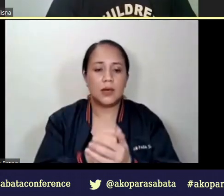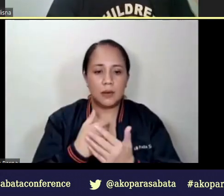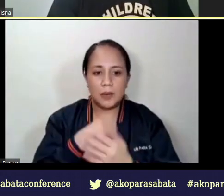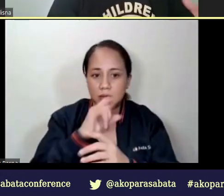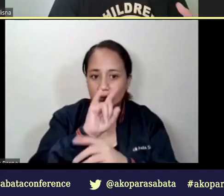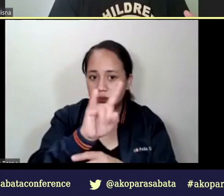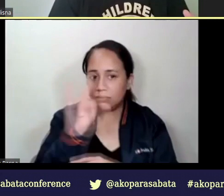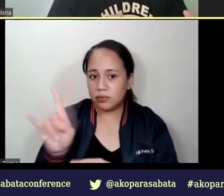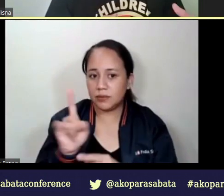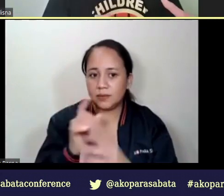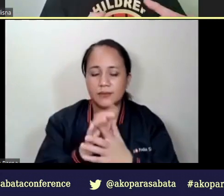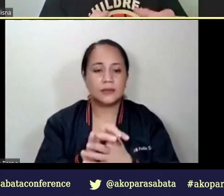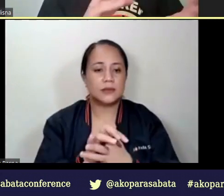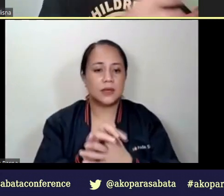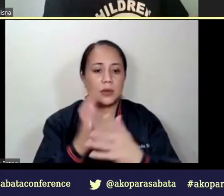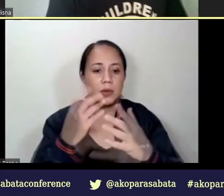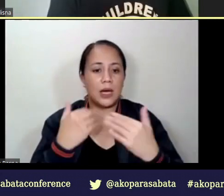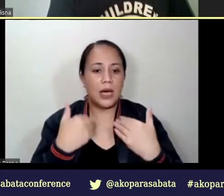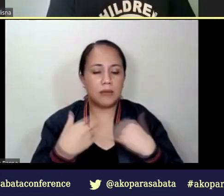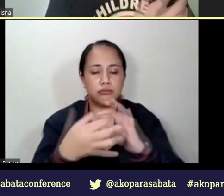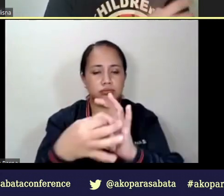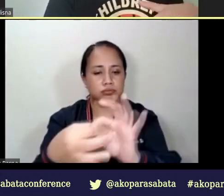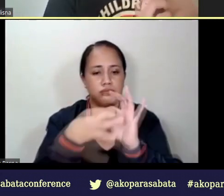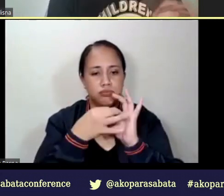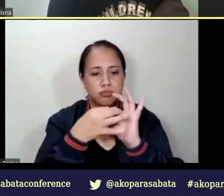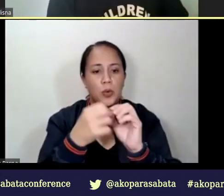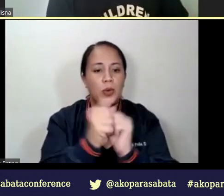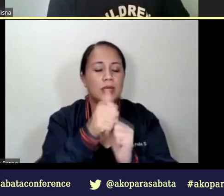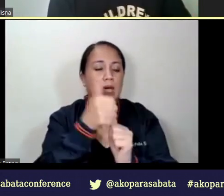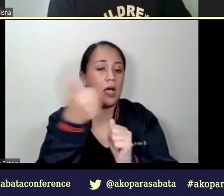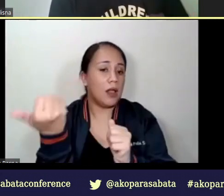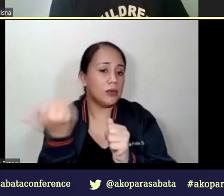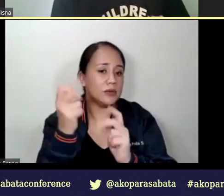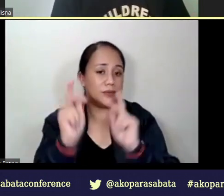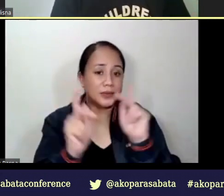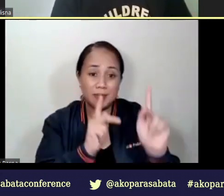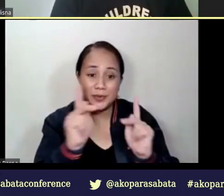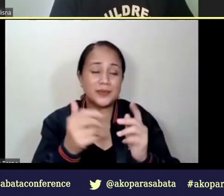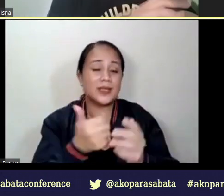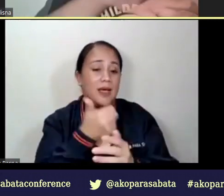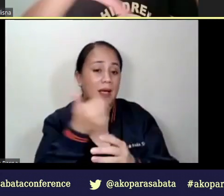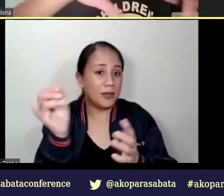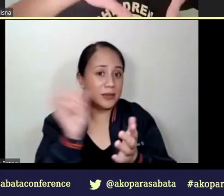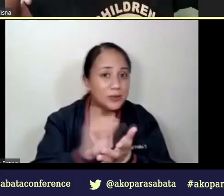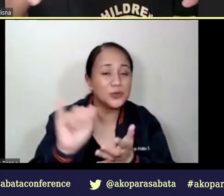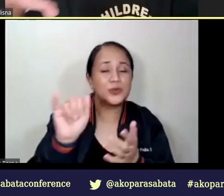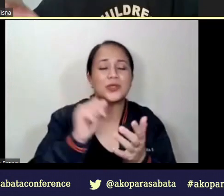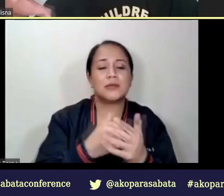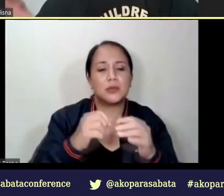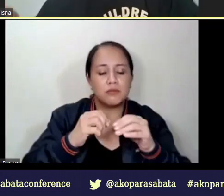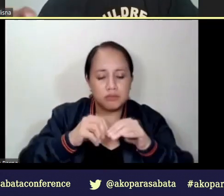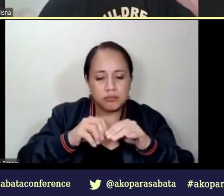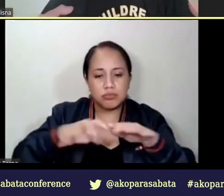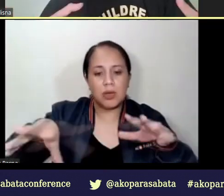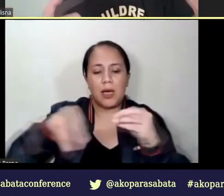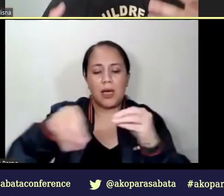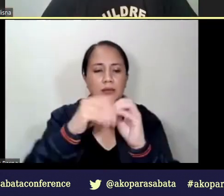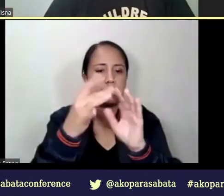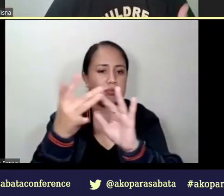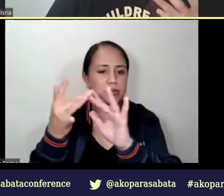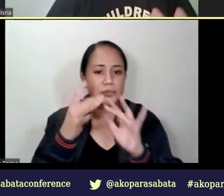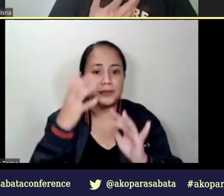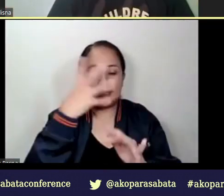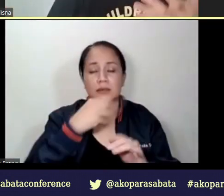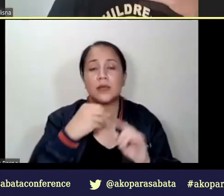pag-advocate, maganda na makapag tayo ng engagement with other individuals, institutions and groups. Maganda na palawakin pa natin yung network natin. Mas maganda na